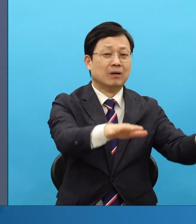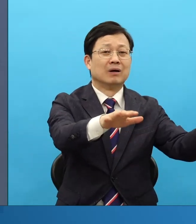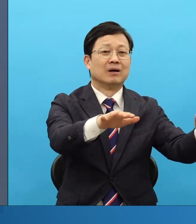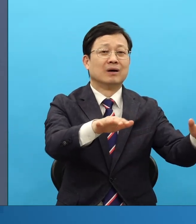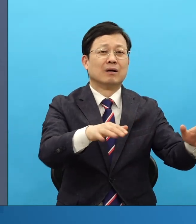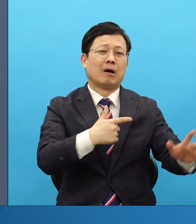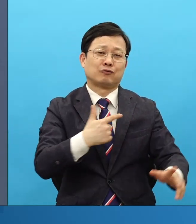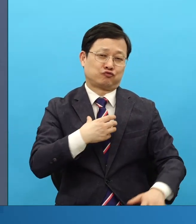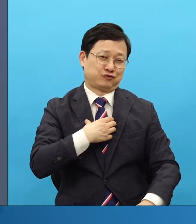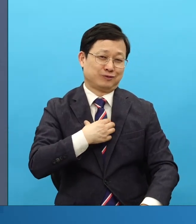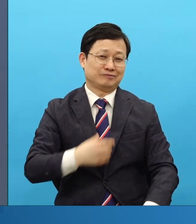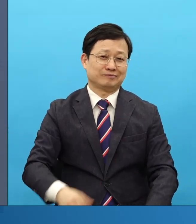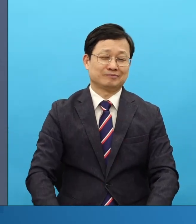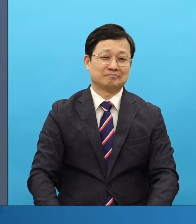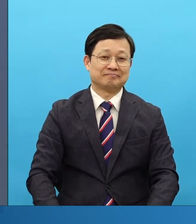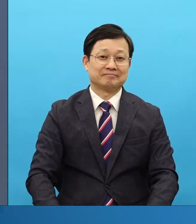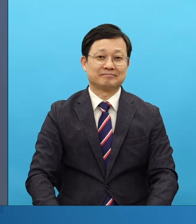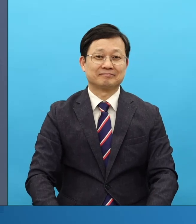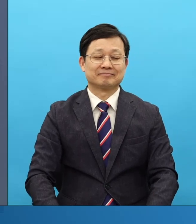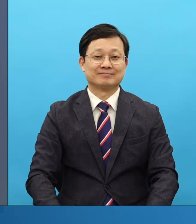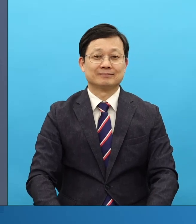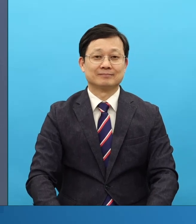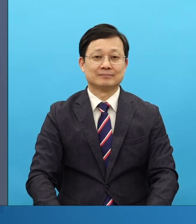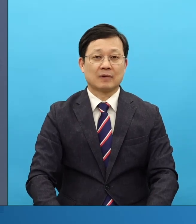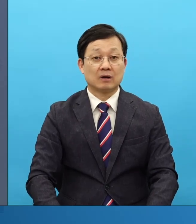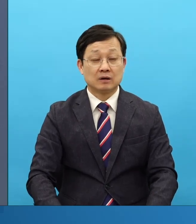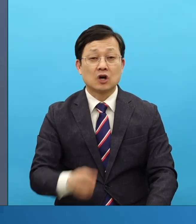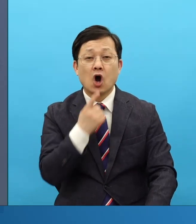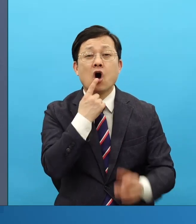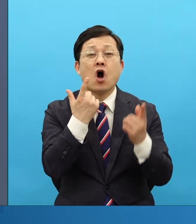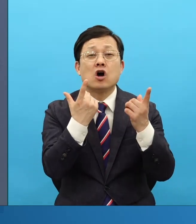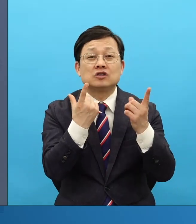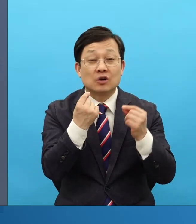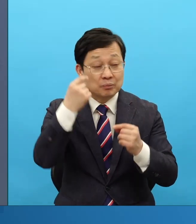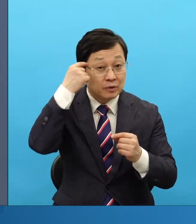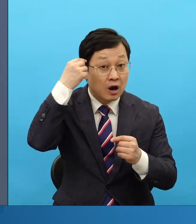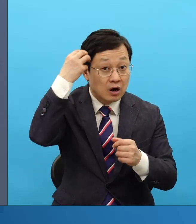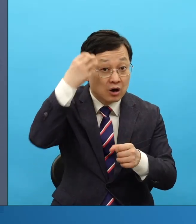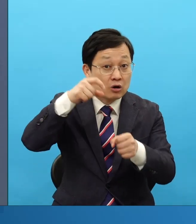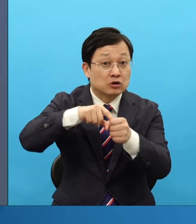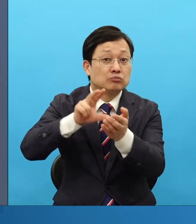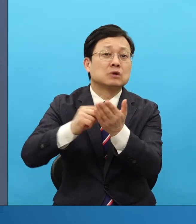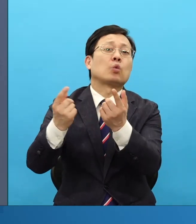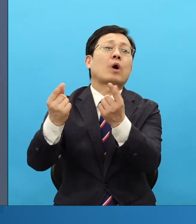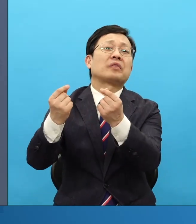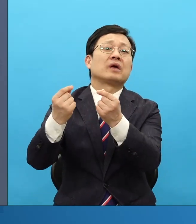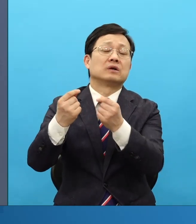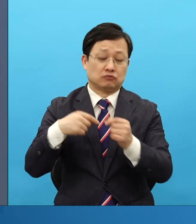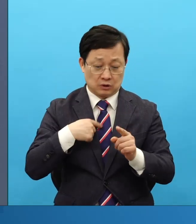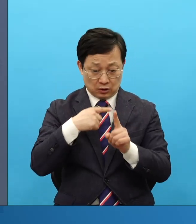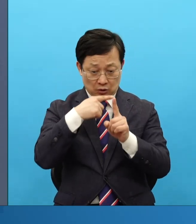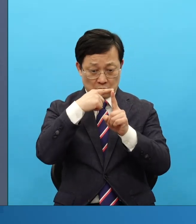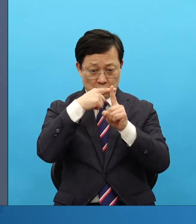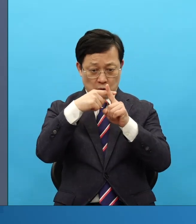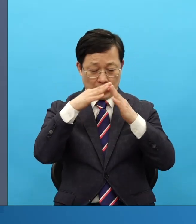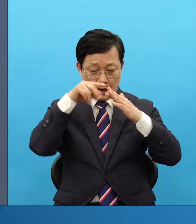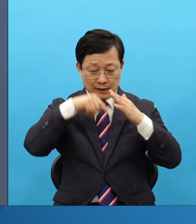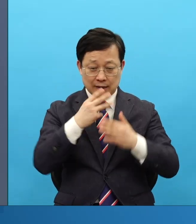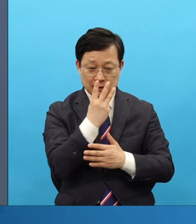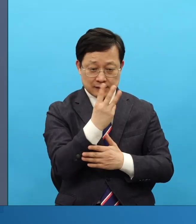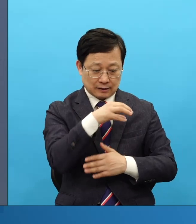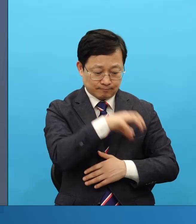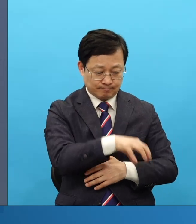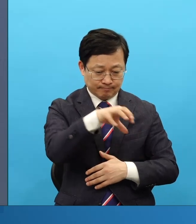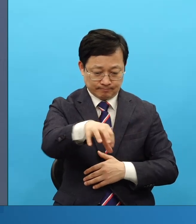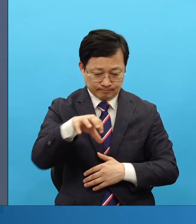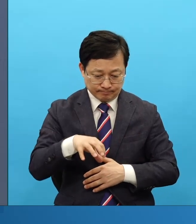virus or germ comes upon them, it spreads throughout the whole 영적으로 nation. 어떻겠습니까? But what's going to happen when it's 우리 교회 spiritual? 안에 세 가지 뜰이 있어서